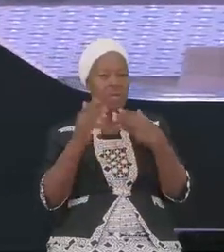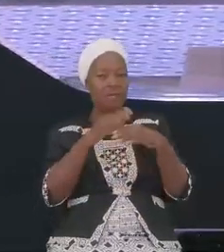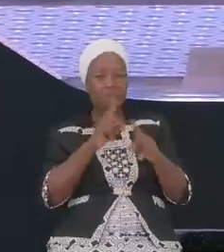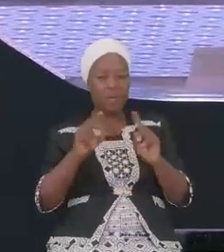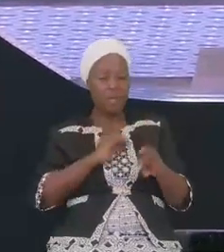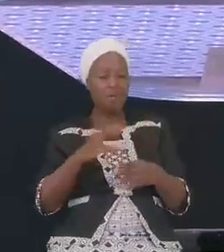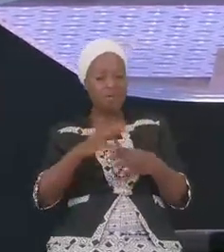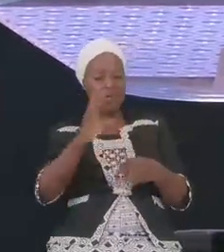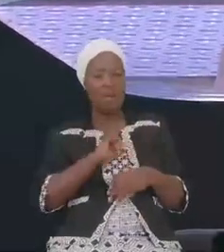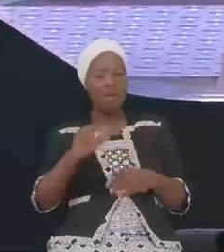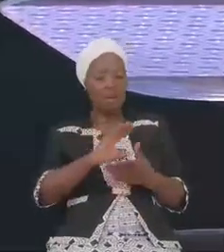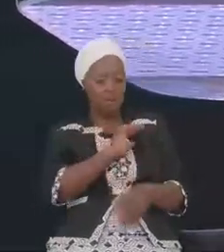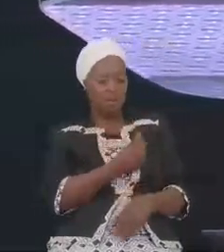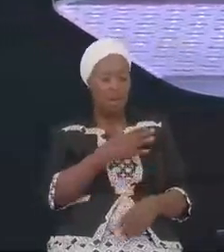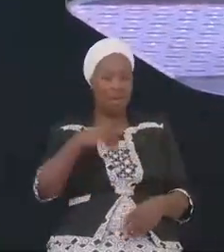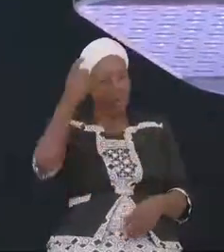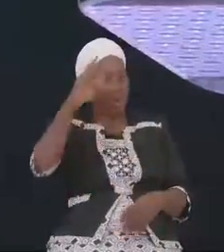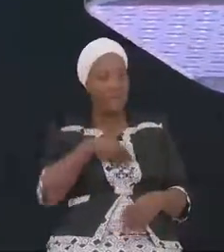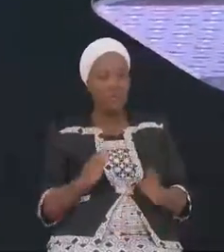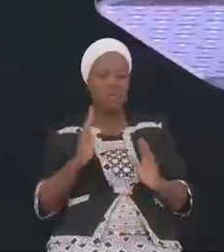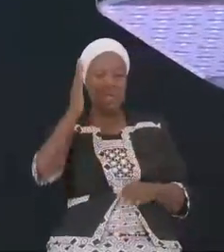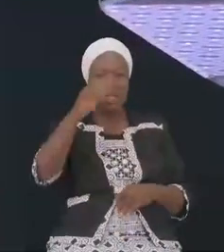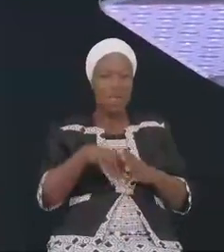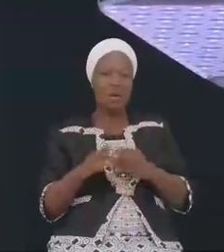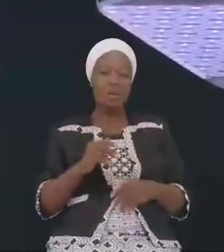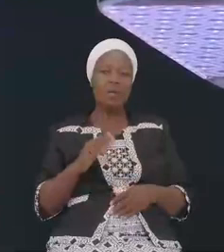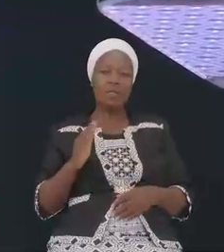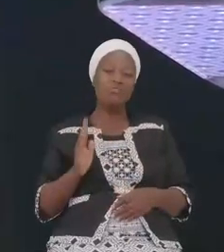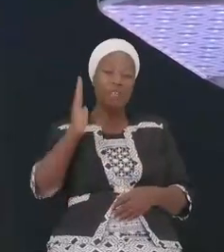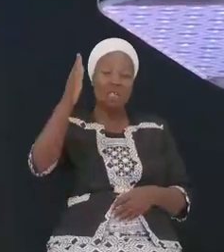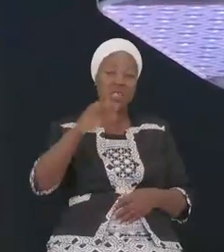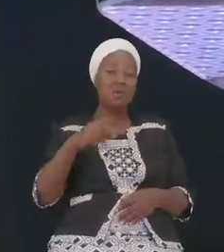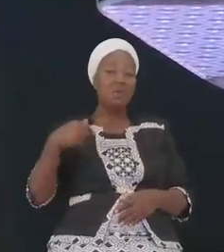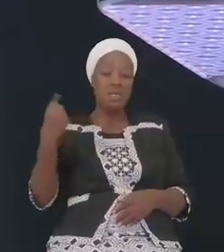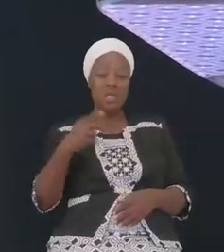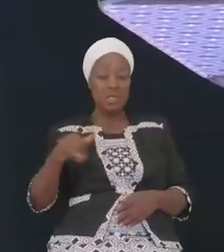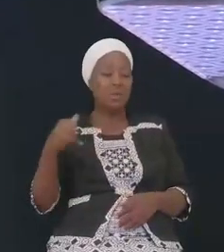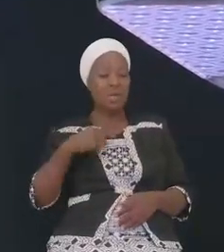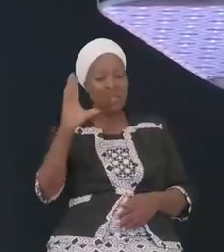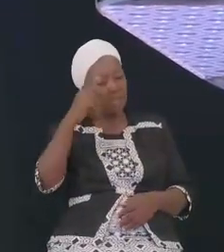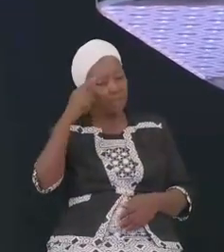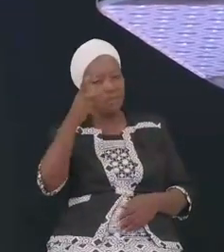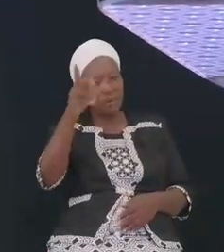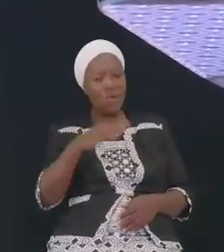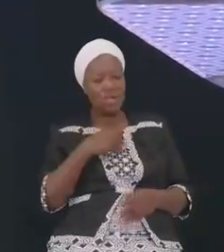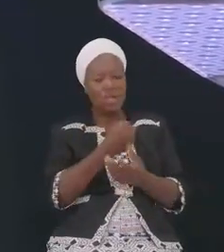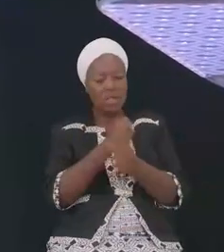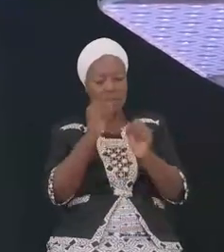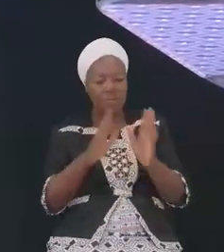notre esprit, notre âme, notre destin, notre éternité, on cherche Dieu, le Sauveur, le